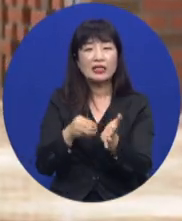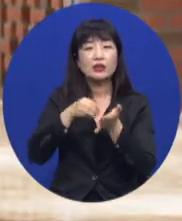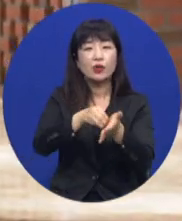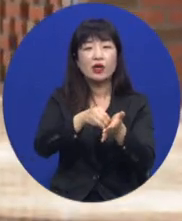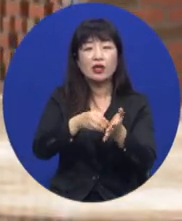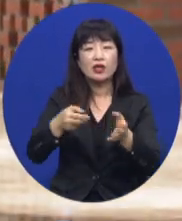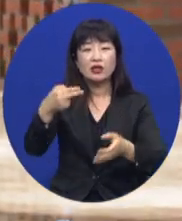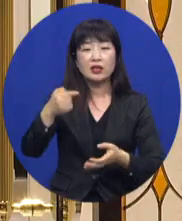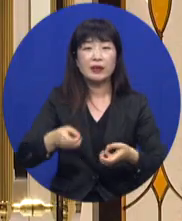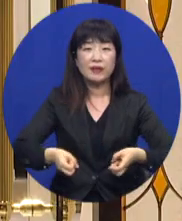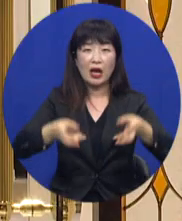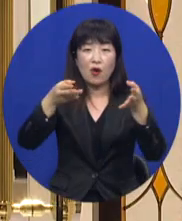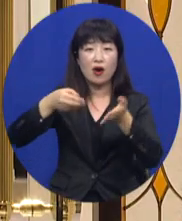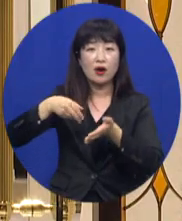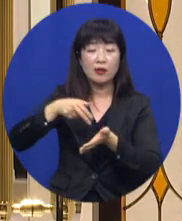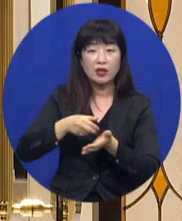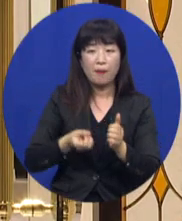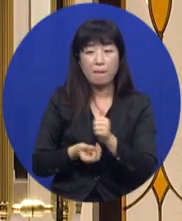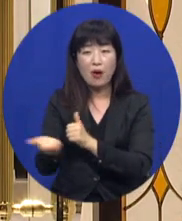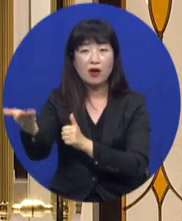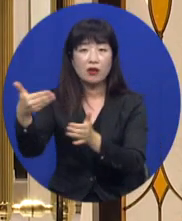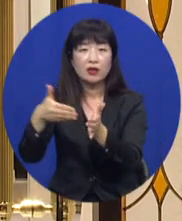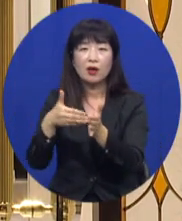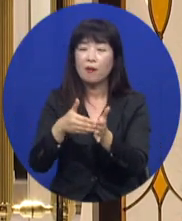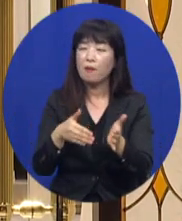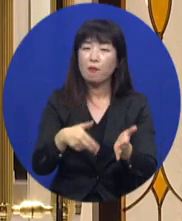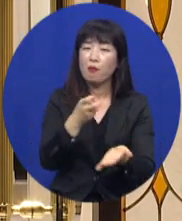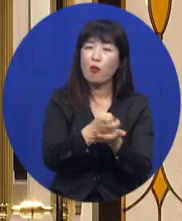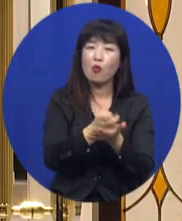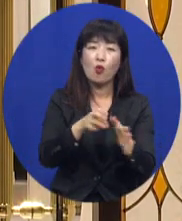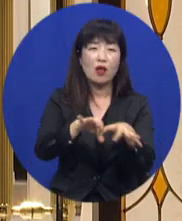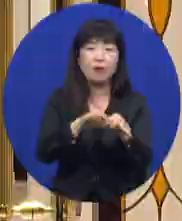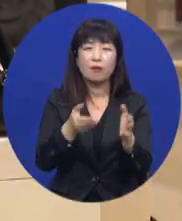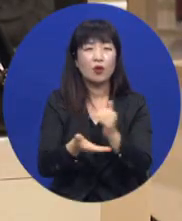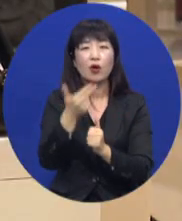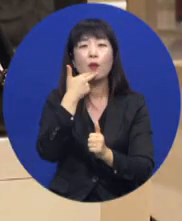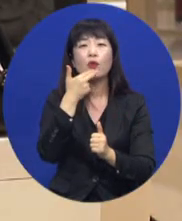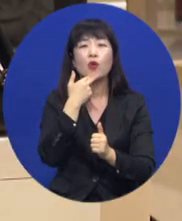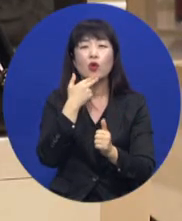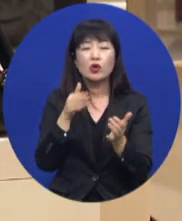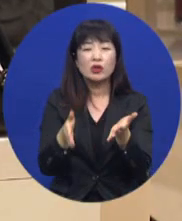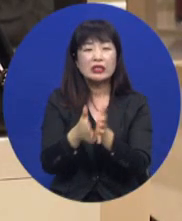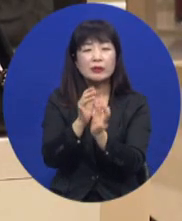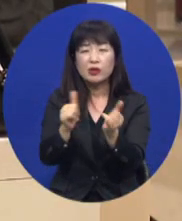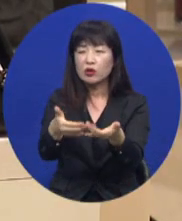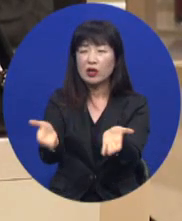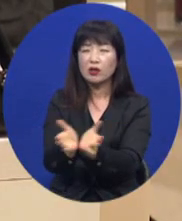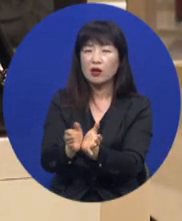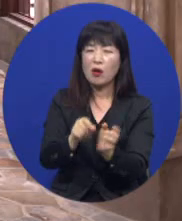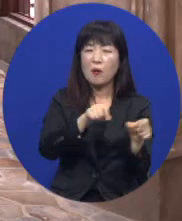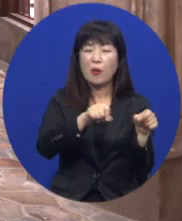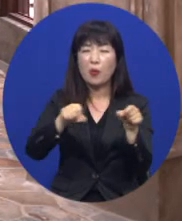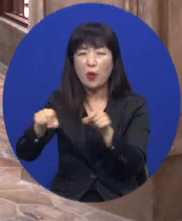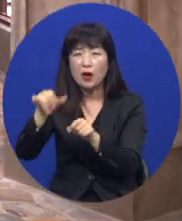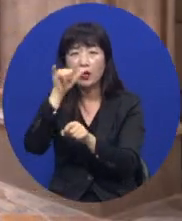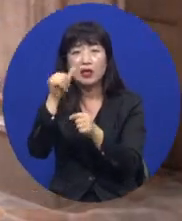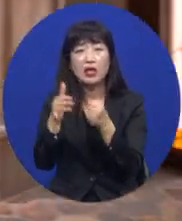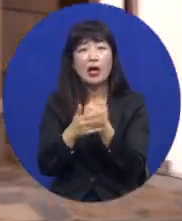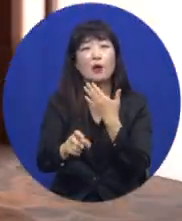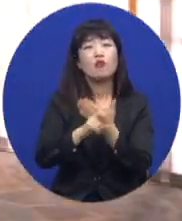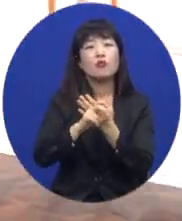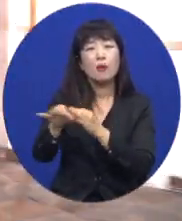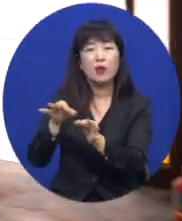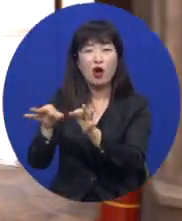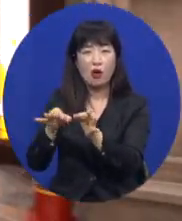측의 보냈지만 이 또한 법적인 시야는 없고 지역 상인들과 의 협상도 장기화될 수 있어 불법